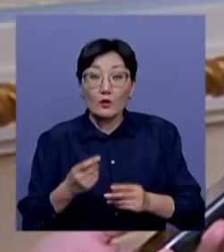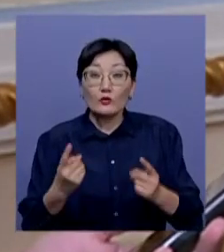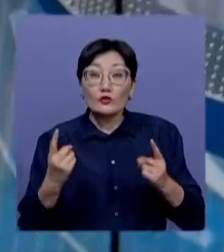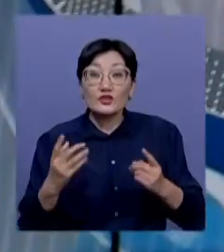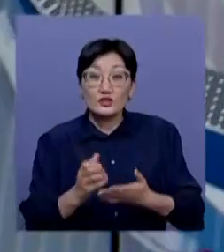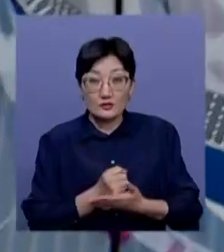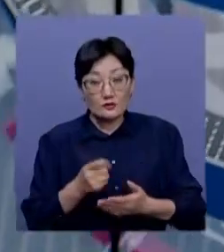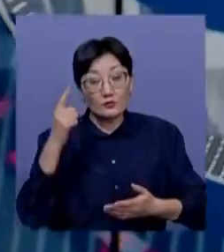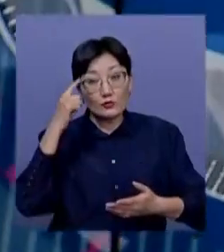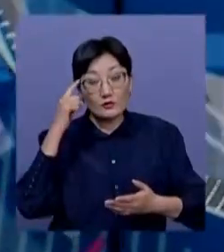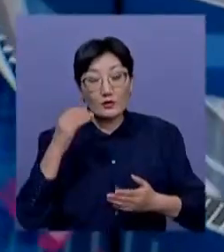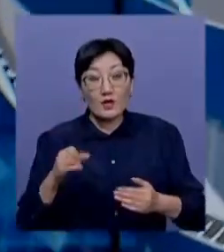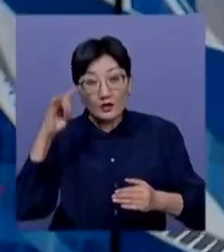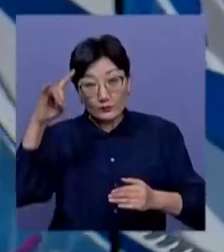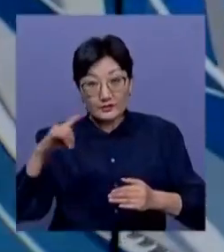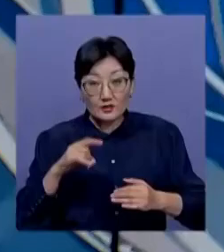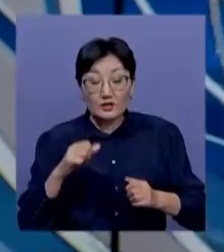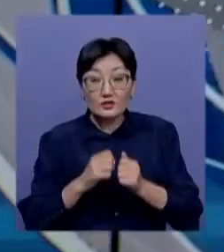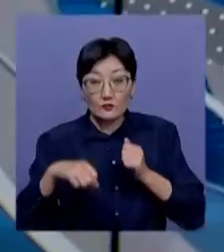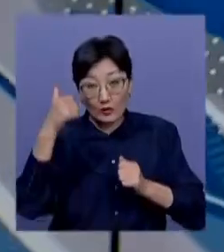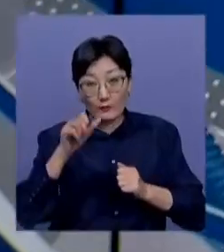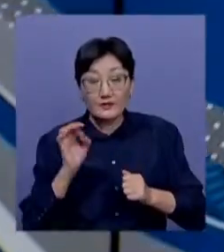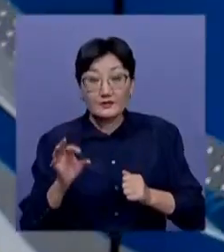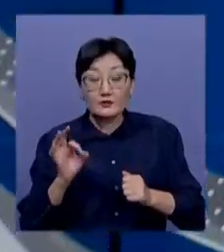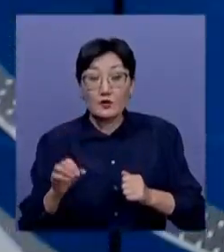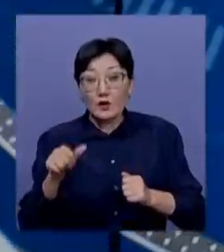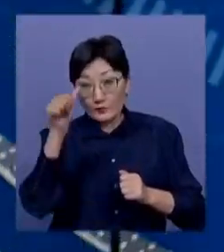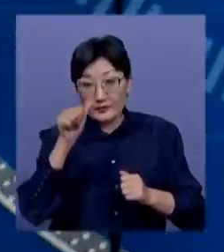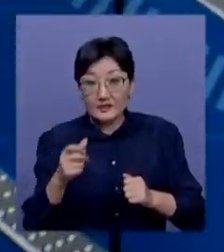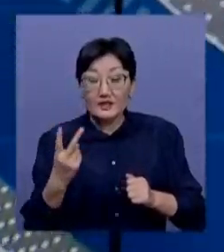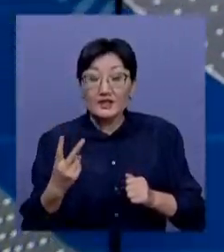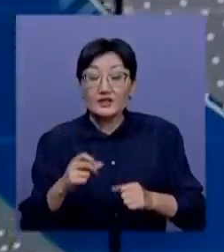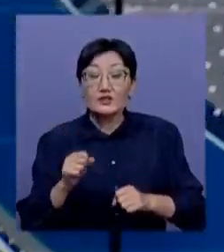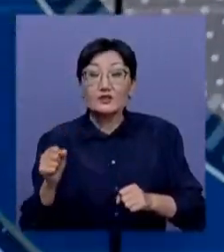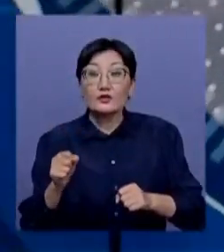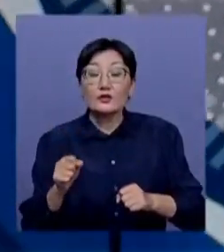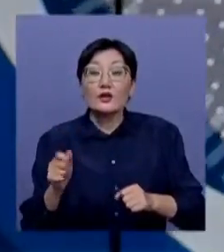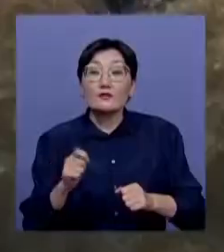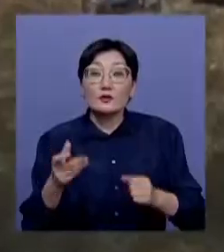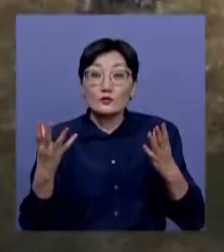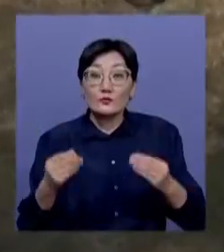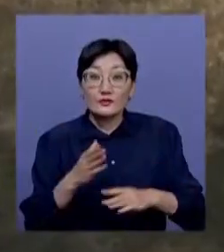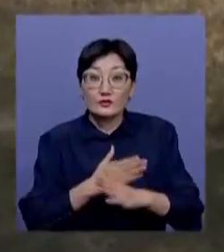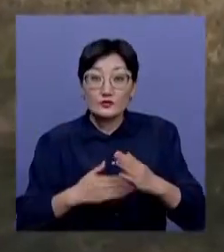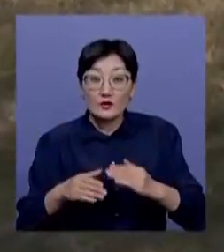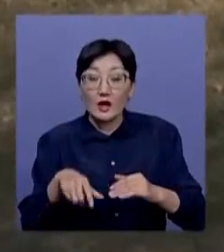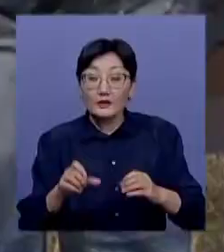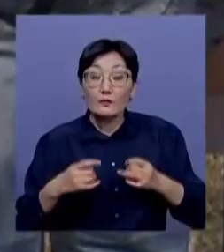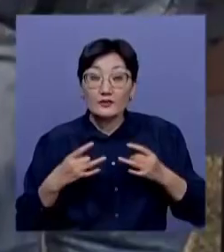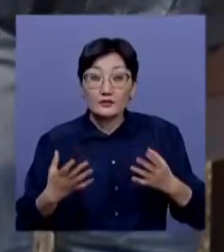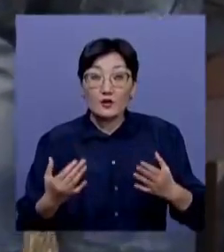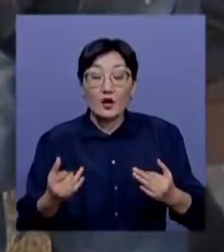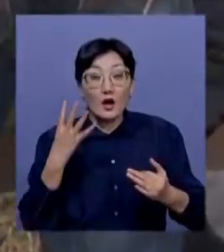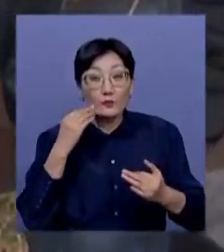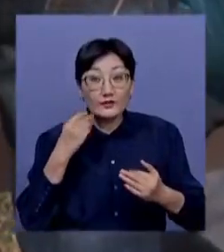ойлаймын. Елімізде жыл сайын Қазан айының 2-ші жексенбісінде мүмкіндігі шектеулі жандардың мерекесі аталып өтеді.